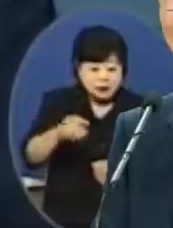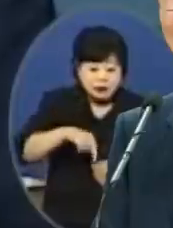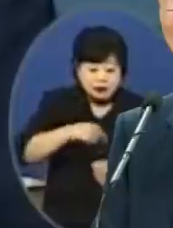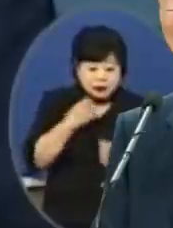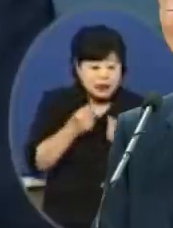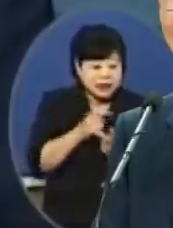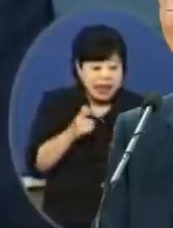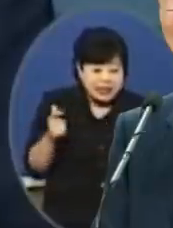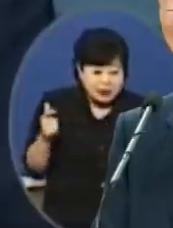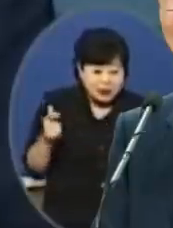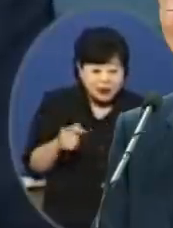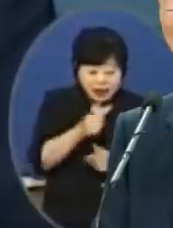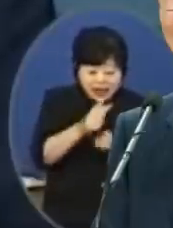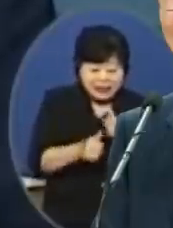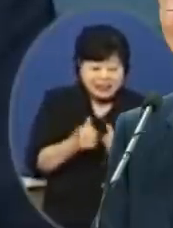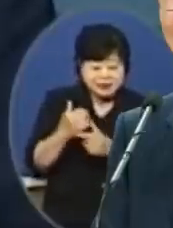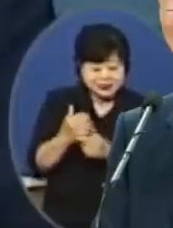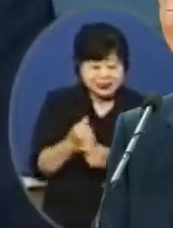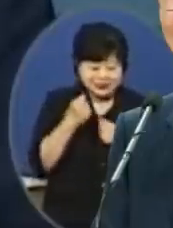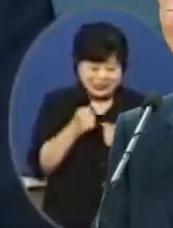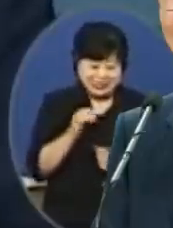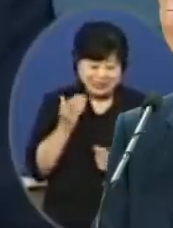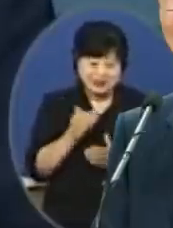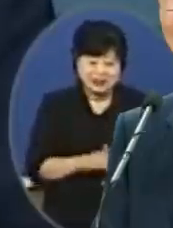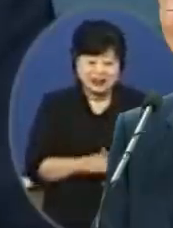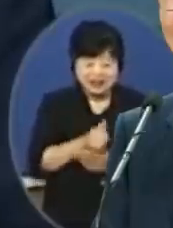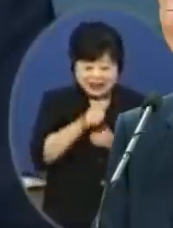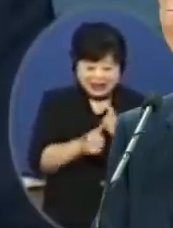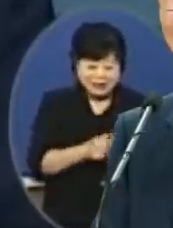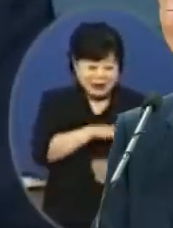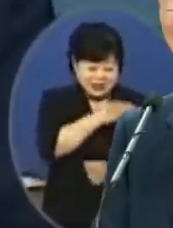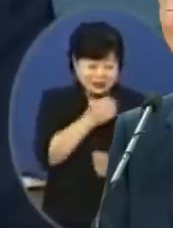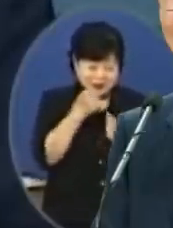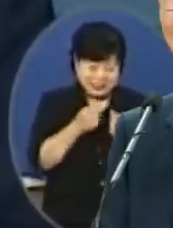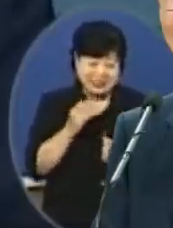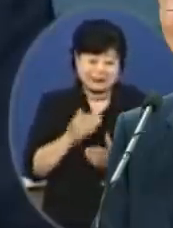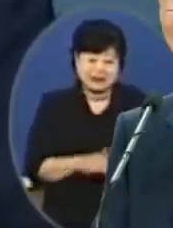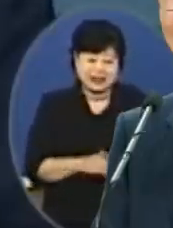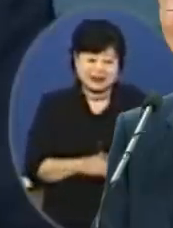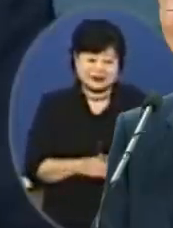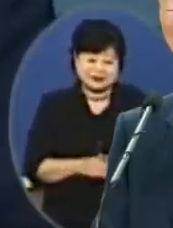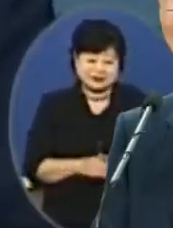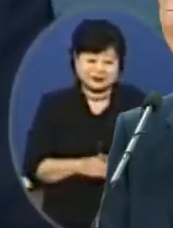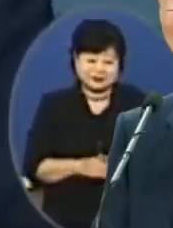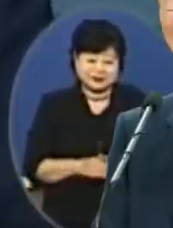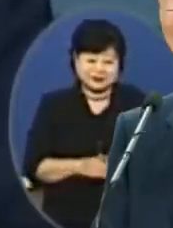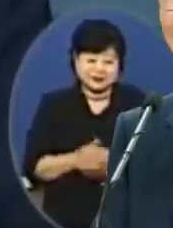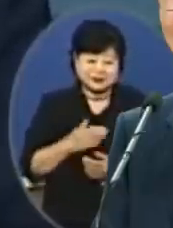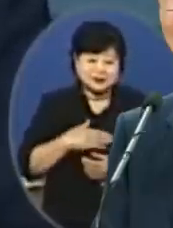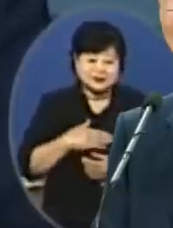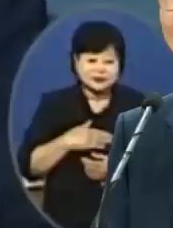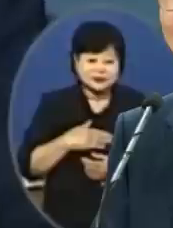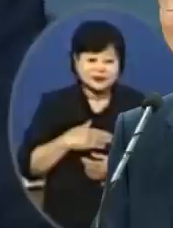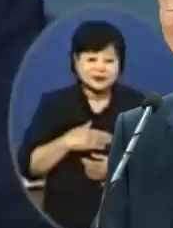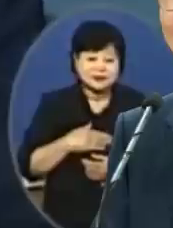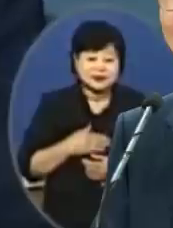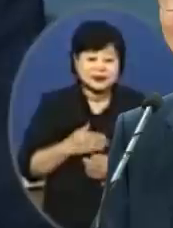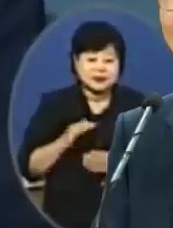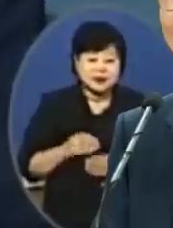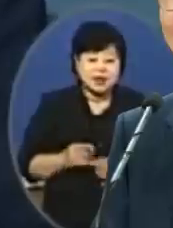스스로 사는 것이 아닙니다. 이제는 하나님을 의지하고 사는 것입니다. 하나님의 능력으로 살아요. 저는 요즘 동남아에